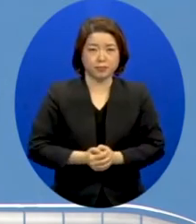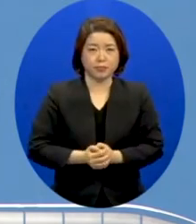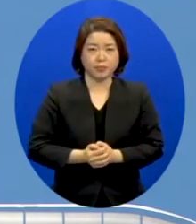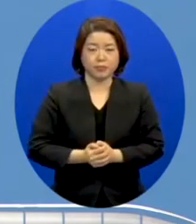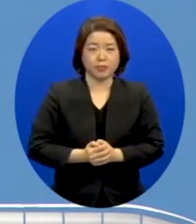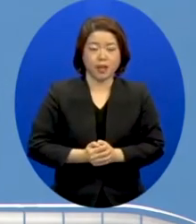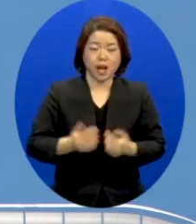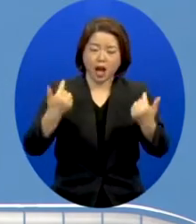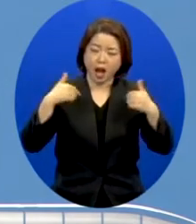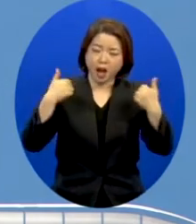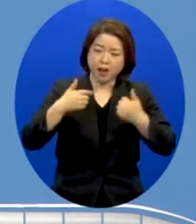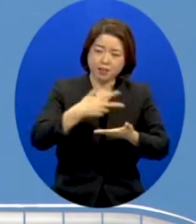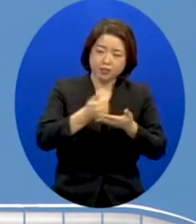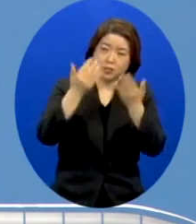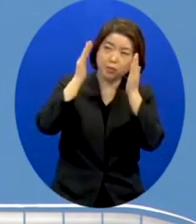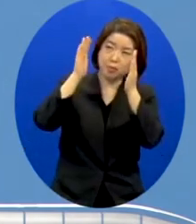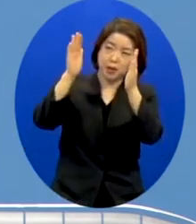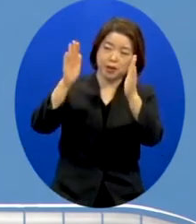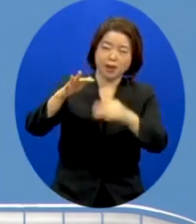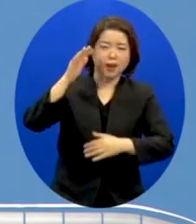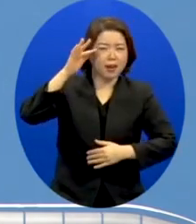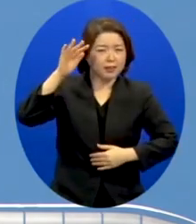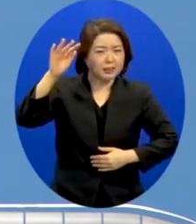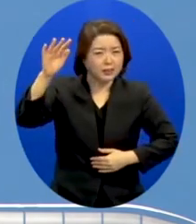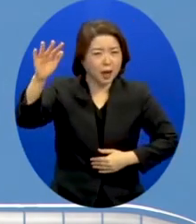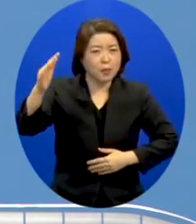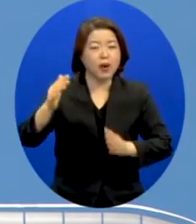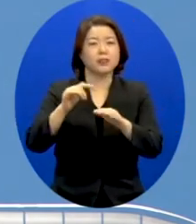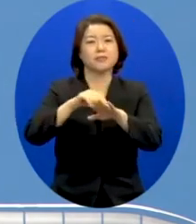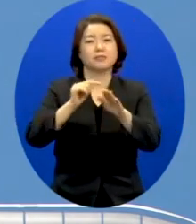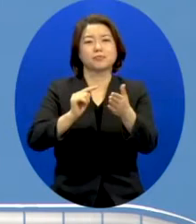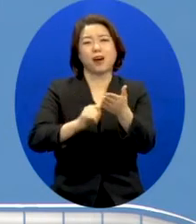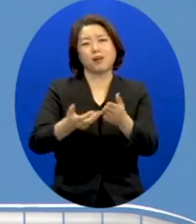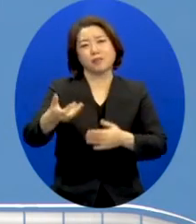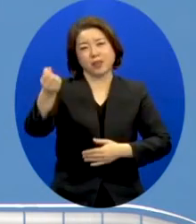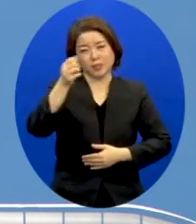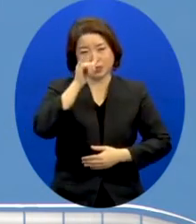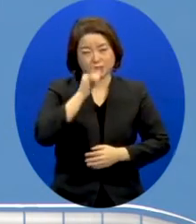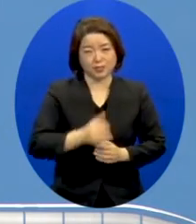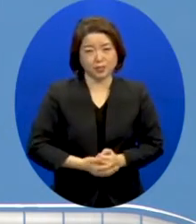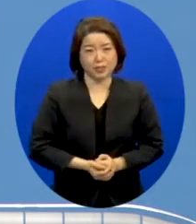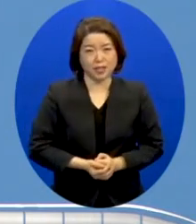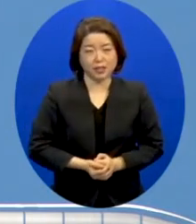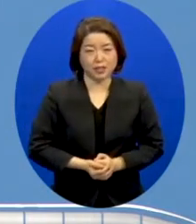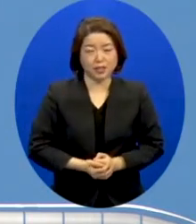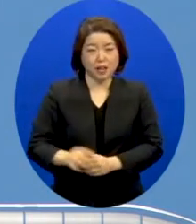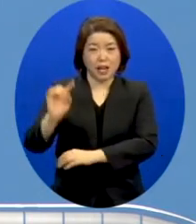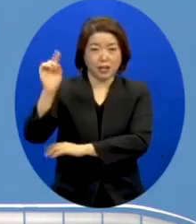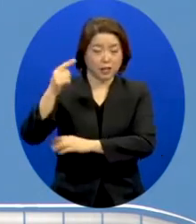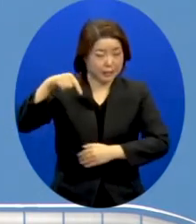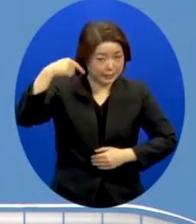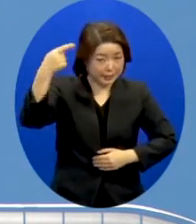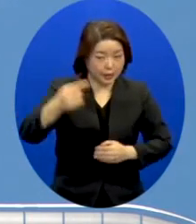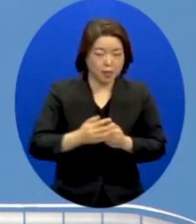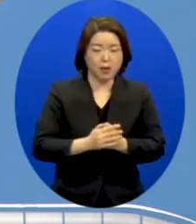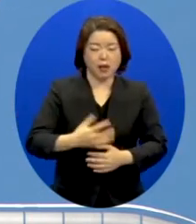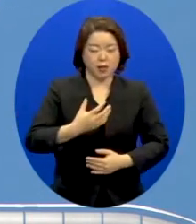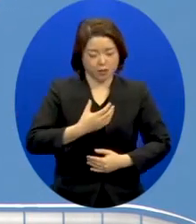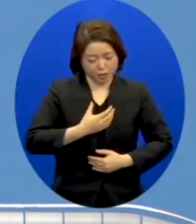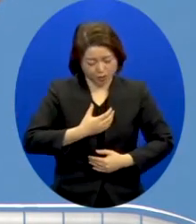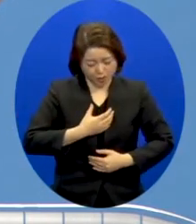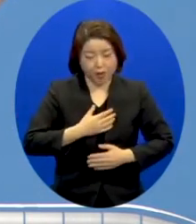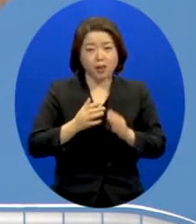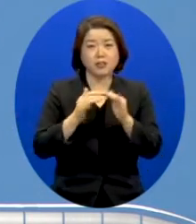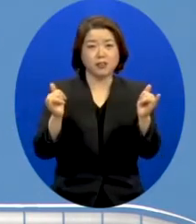항상 주님을 바라보며 주님을 사모하는 마음을 가졌어요 그리고 닭 다윗이 그 다음엔 하나님을 경외하는 사람